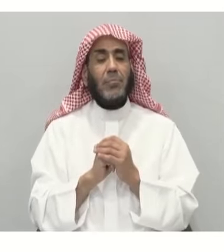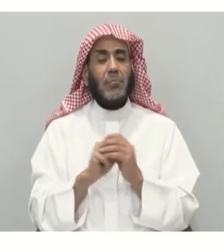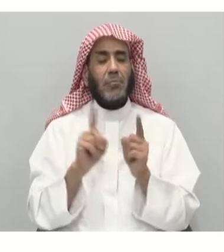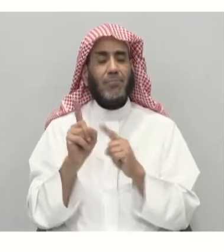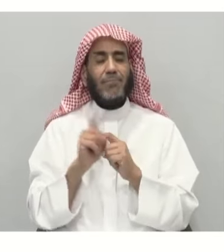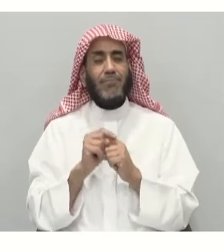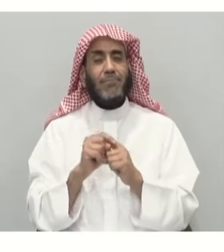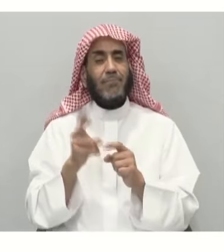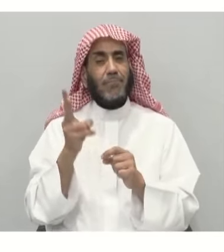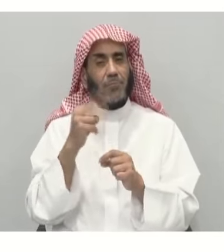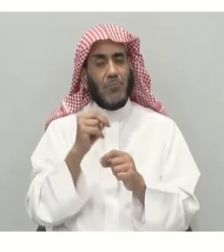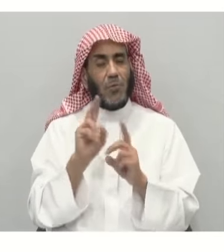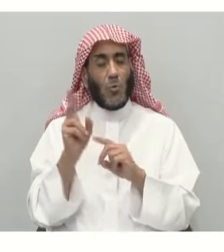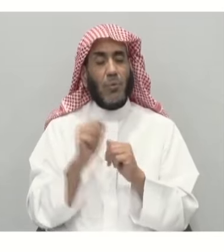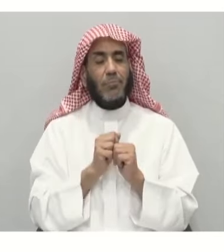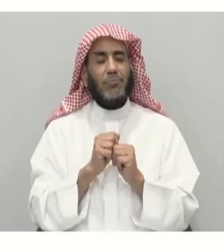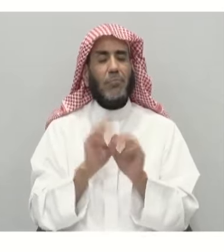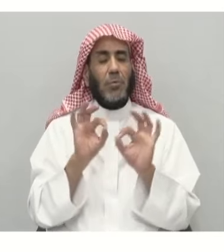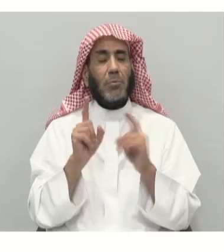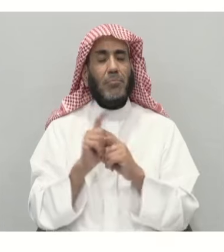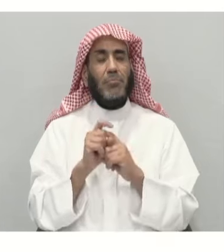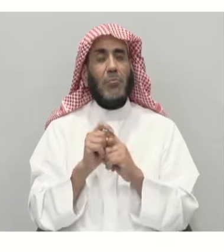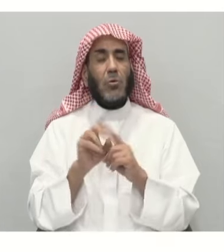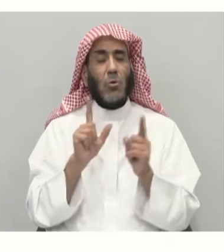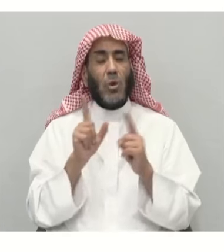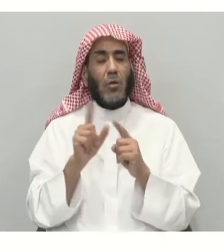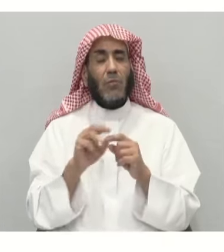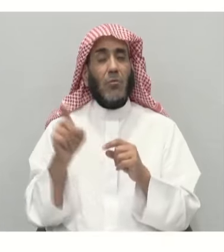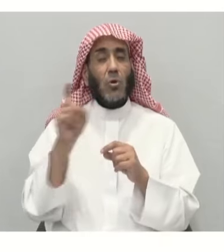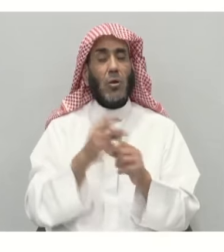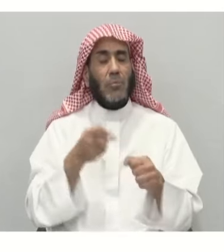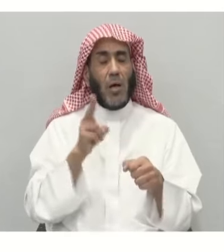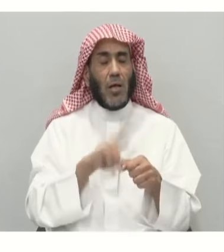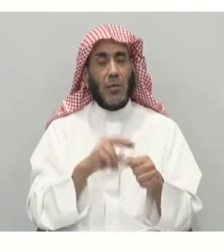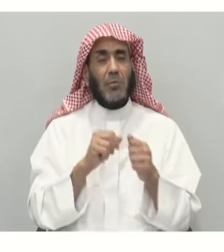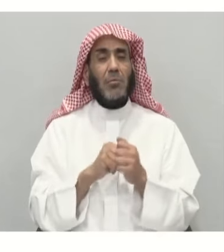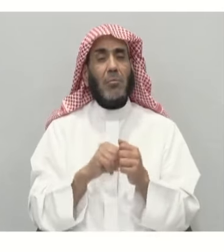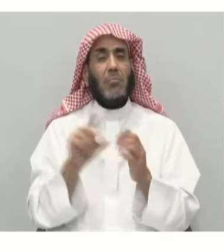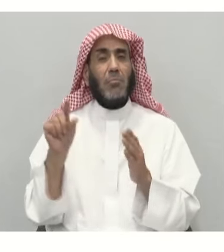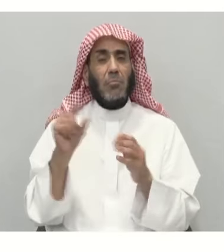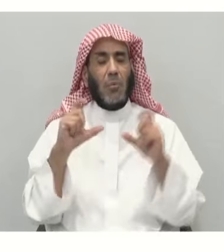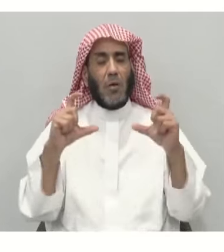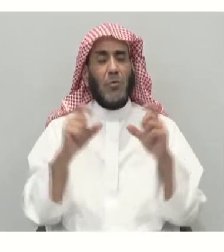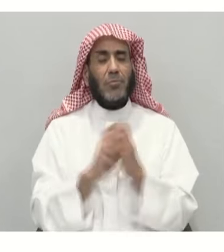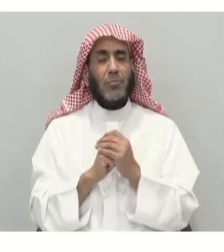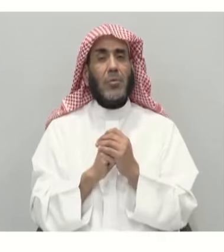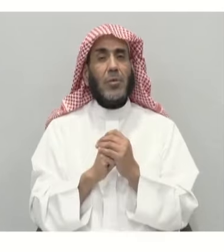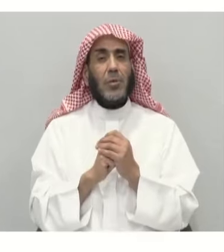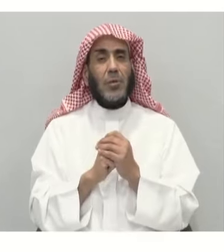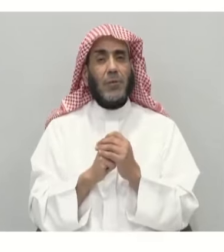اذا هكذا تكتب كما ترى وتلاحظ ايضا في السؤال اعد كتابه ما ورد بين